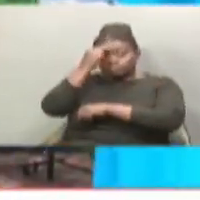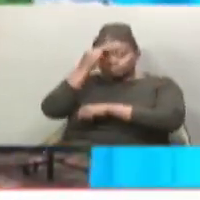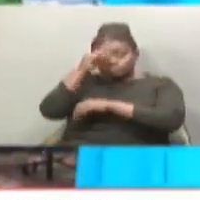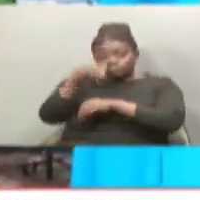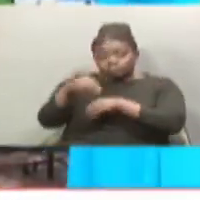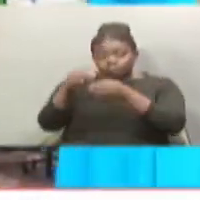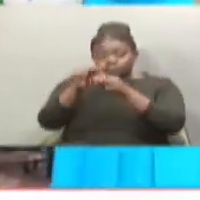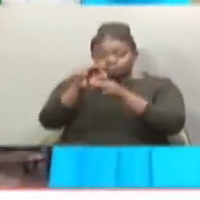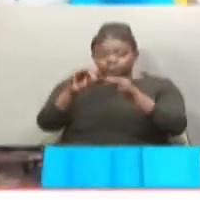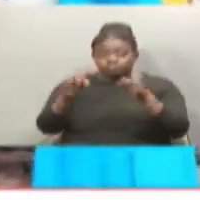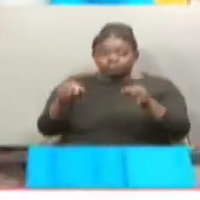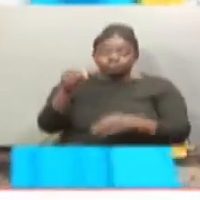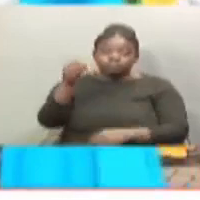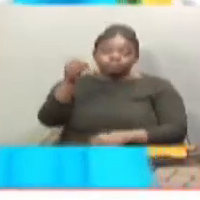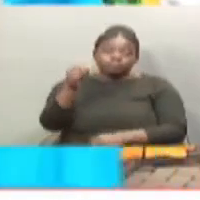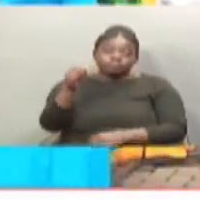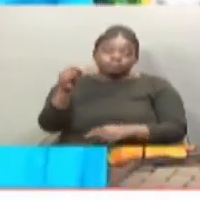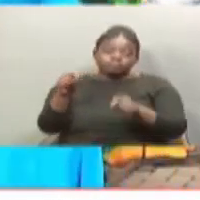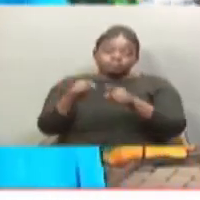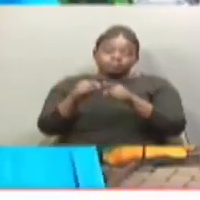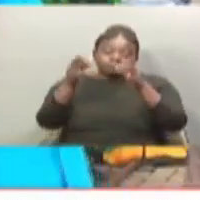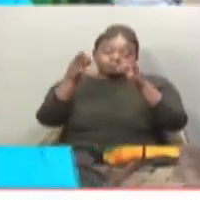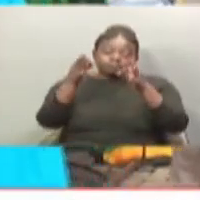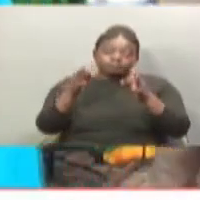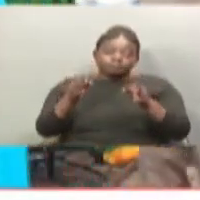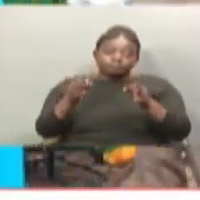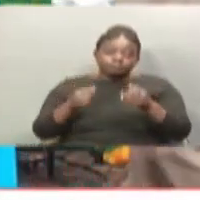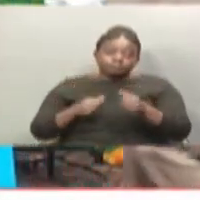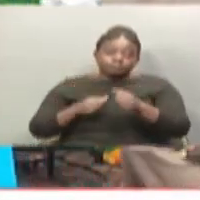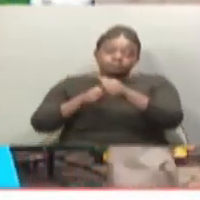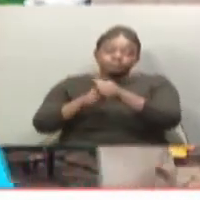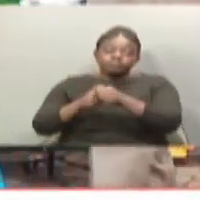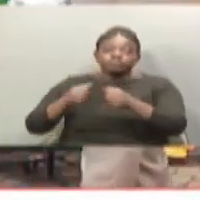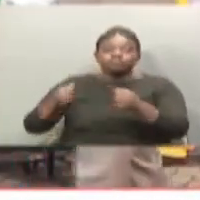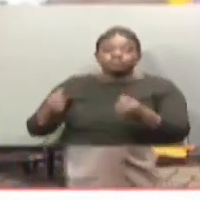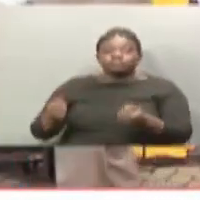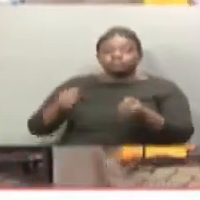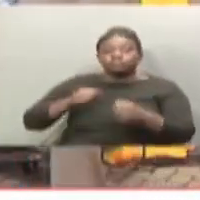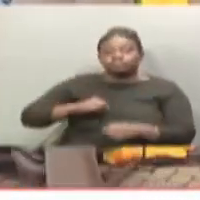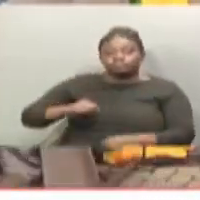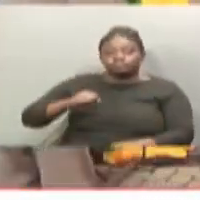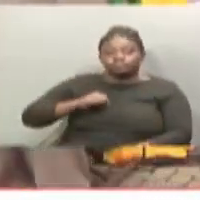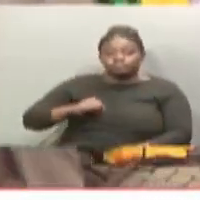ebirabo eby'essente ssaako n'ebikalu ebiwerekeddwa amazina.